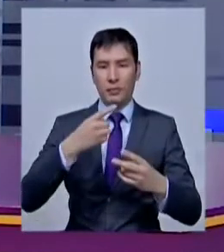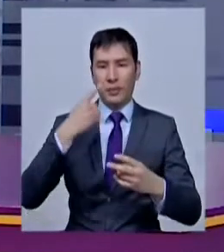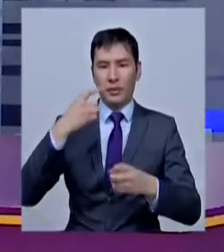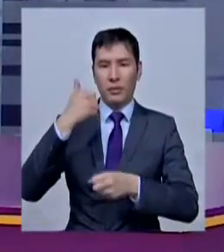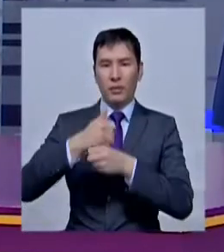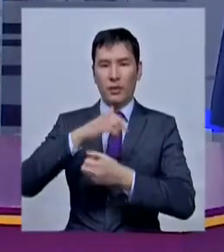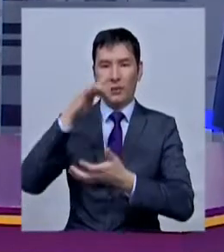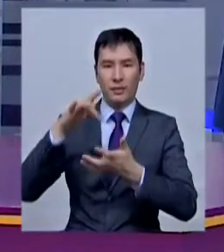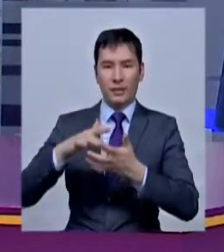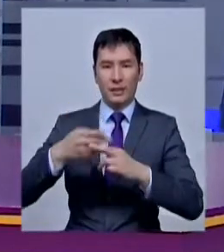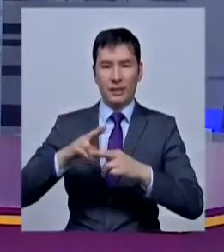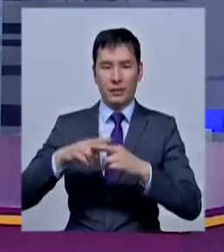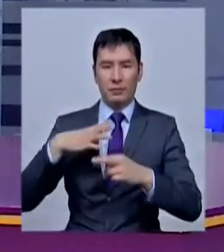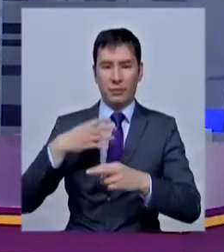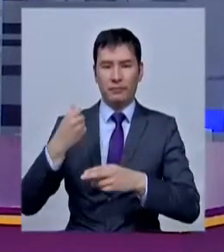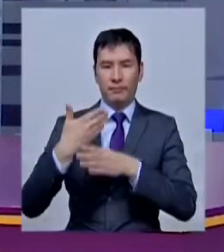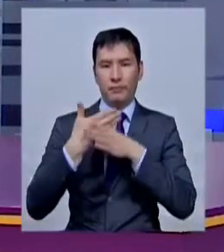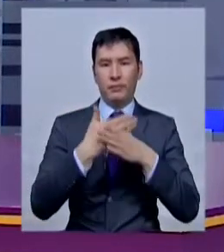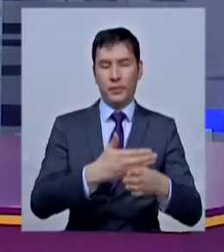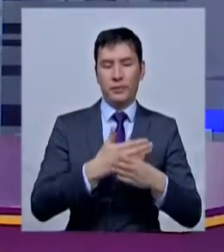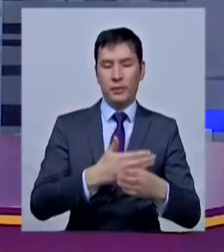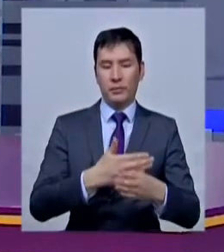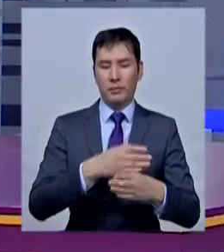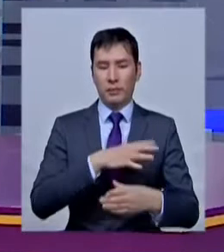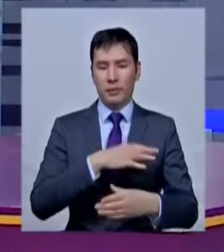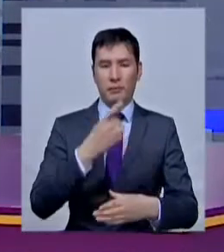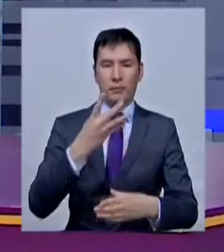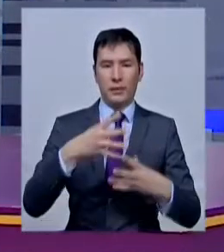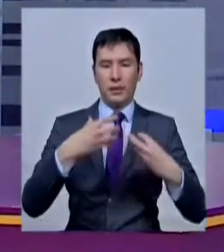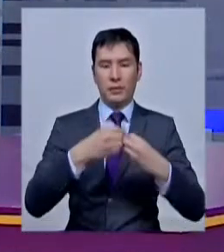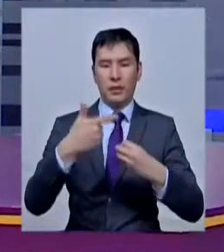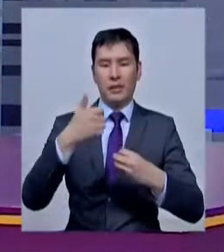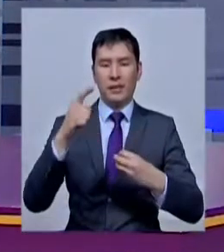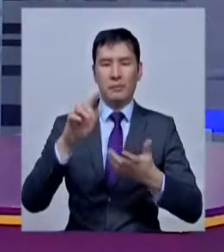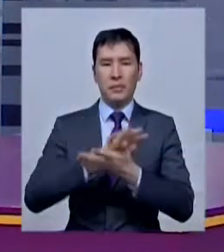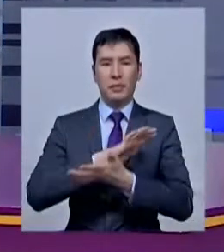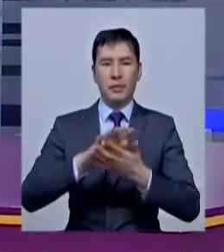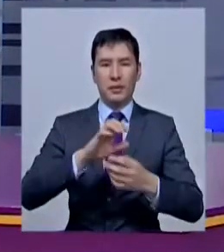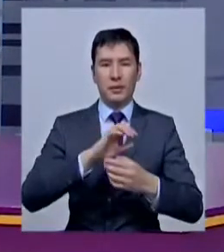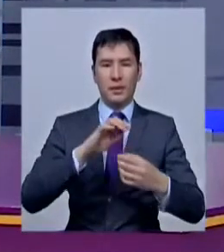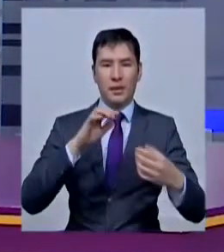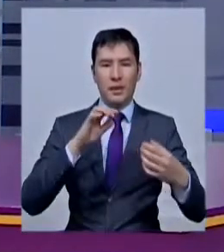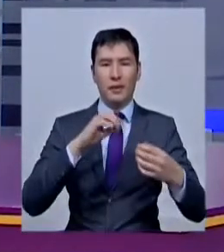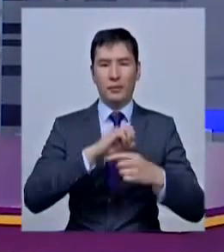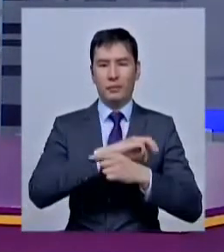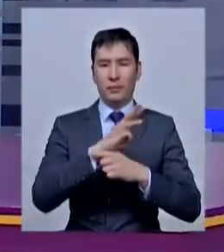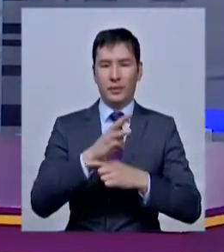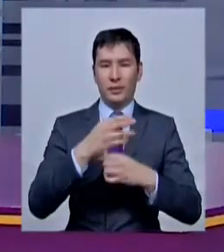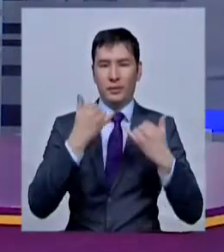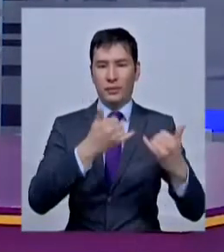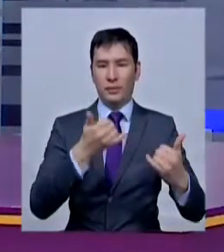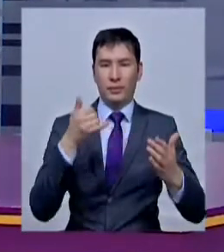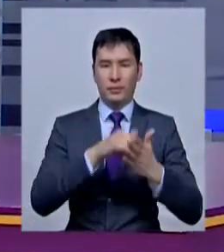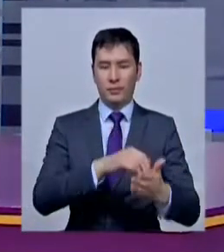басшылығы игі бастама көтеріп, әлеуметтік жағынан осал бірқатар азаматтарға газды тегін қосып берген еді. Бүгінде осы тәжірибе